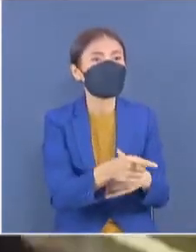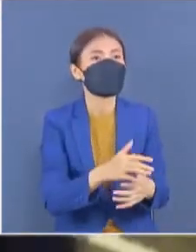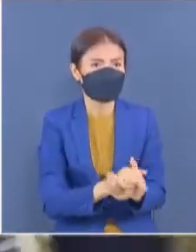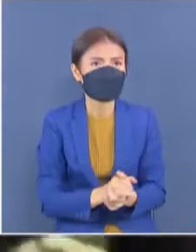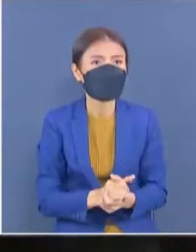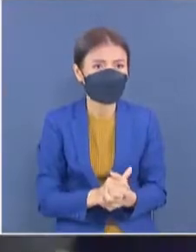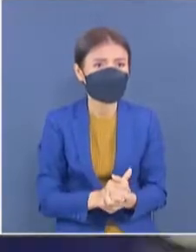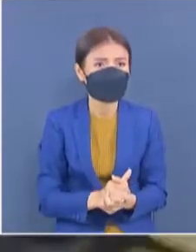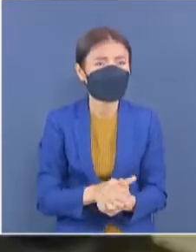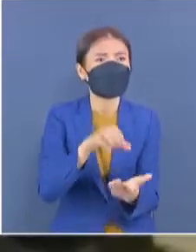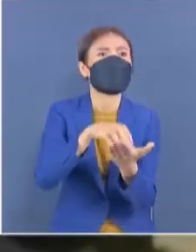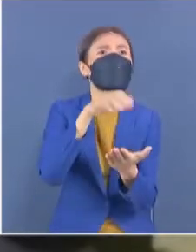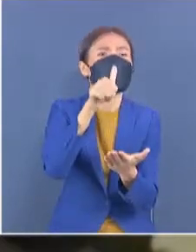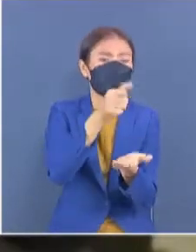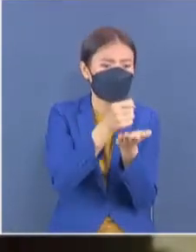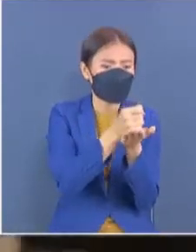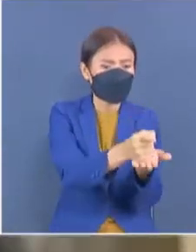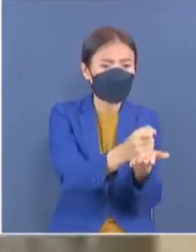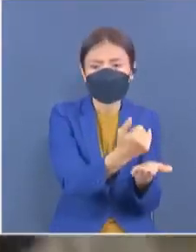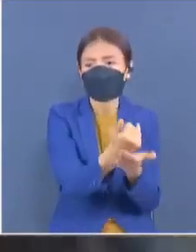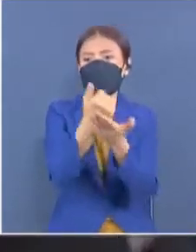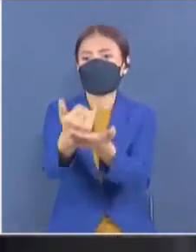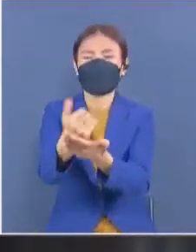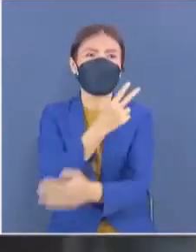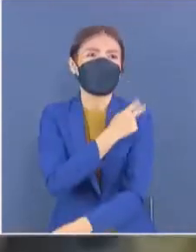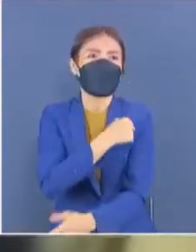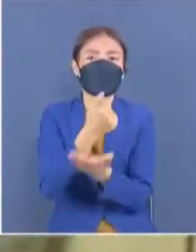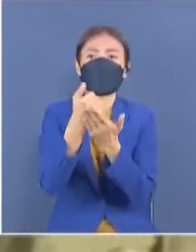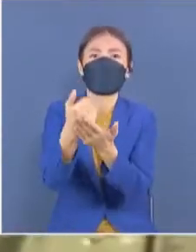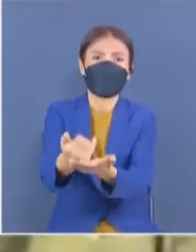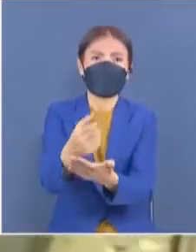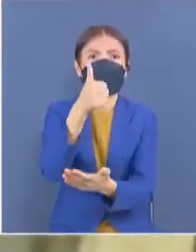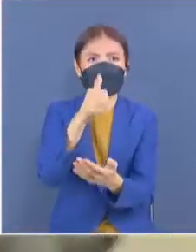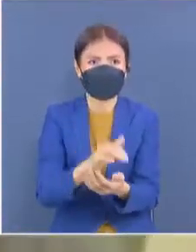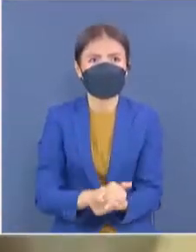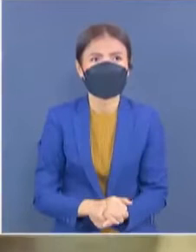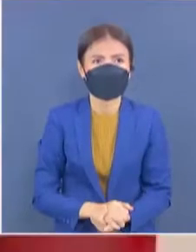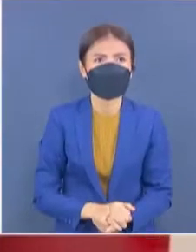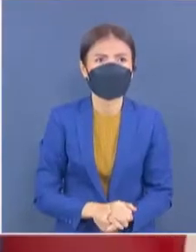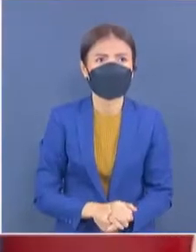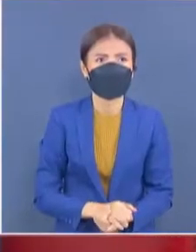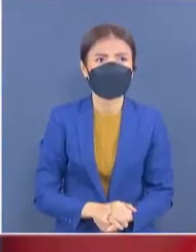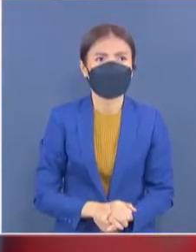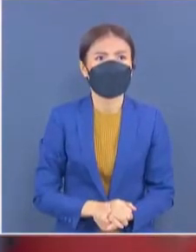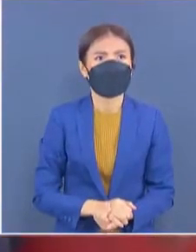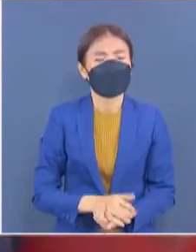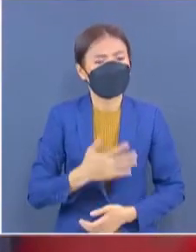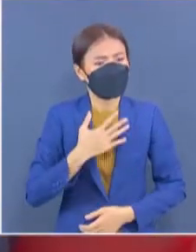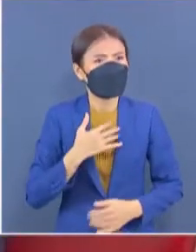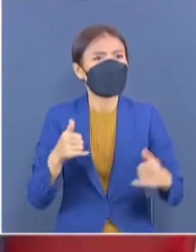แต่ว่ายังโชคดีนะครับที่มีการปฐมพยาบาลแล้วก็นำส่งโรงพยาบาลได้ทันนะครับไปฟังเสียงสัมภาษณ์ดูครับ คุยได้2-3